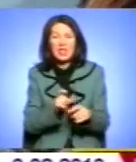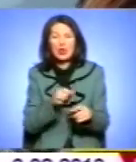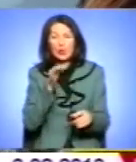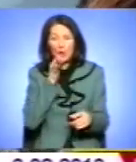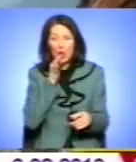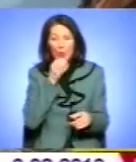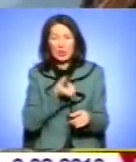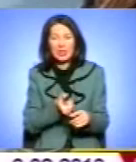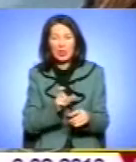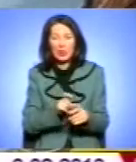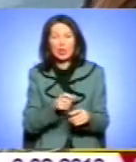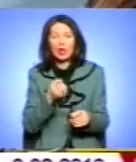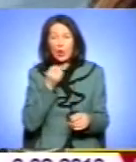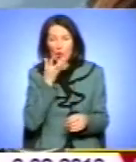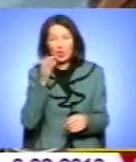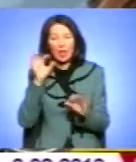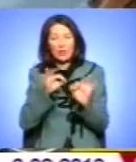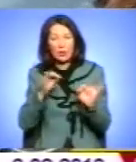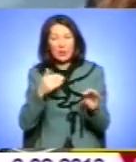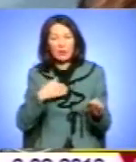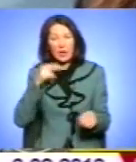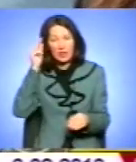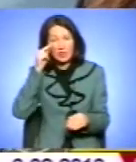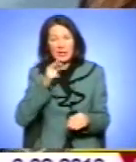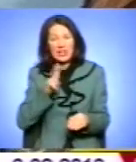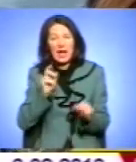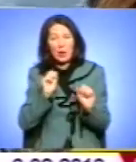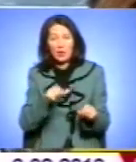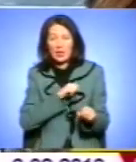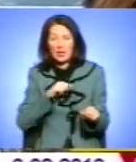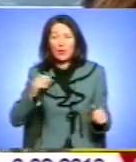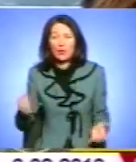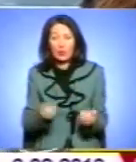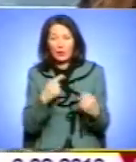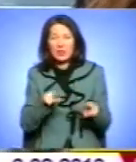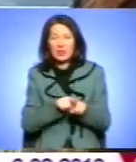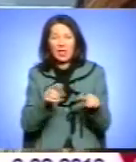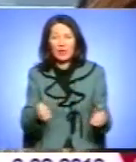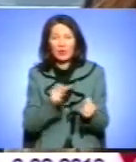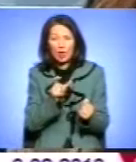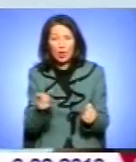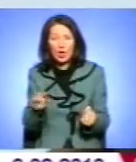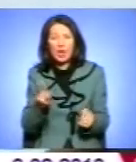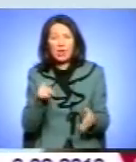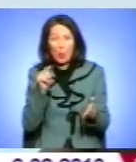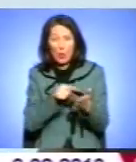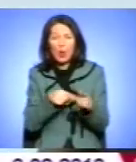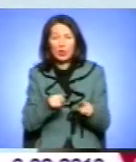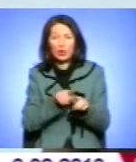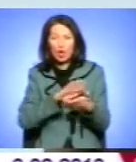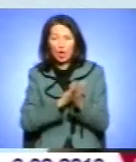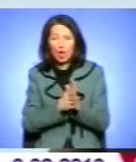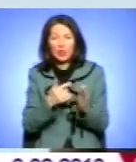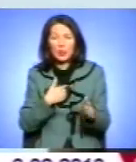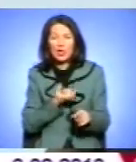дуже хороша інформація для нас. Ми навчились, як можна самому врятуватись та врятувати людей, коли вони попали в таку ситуацію. Мене дуже вразила